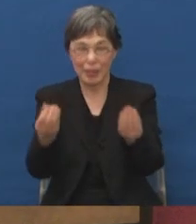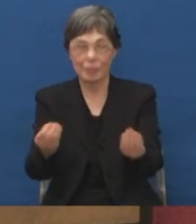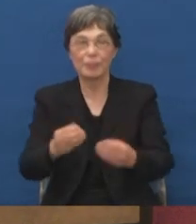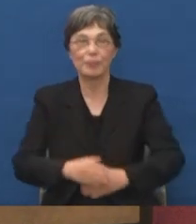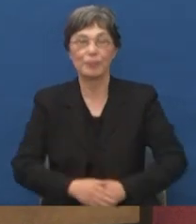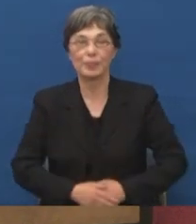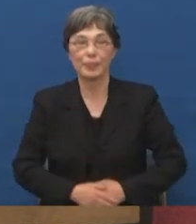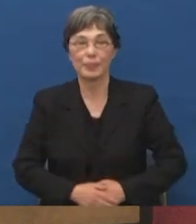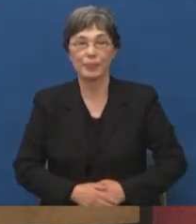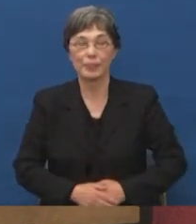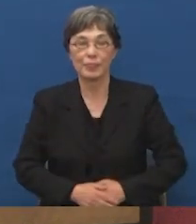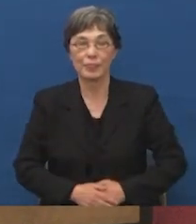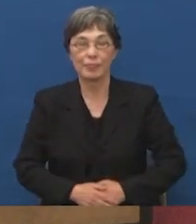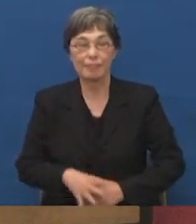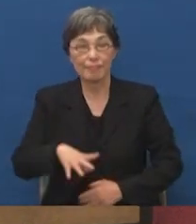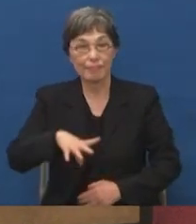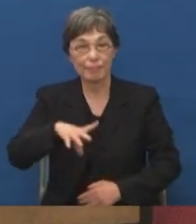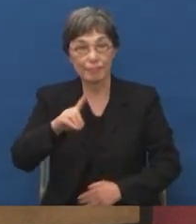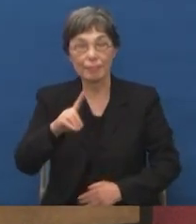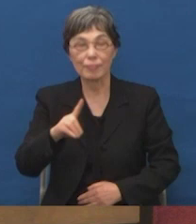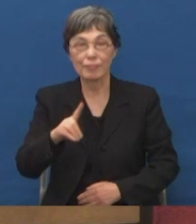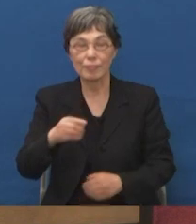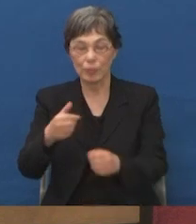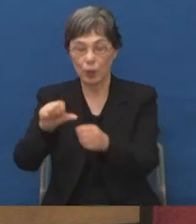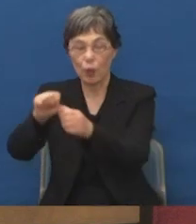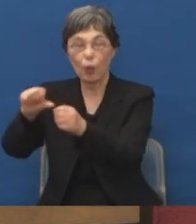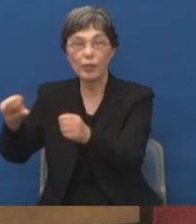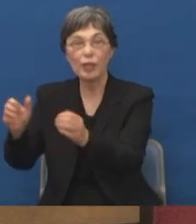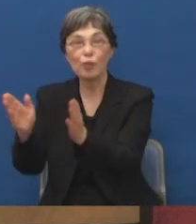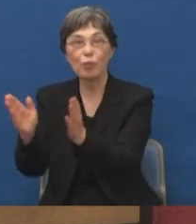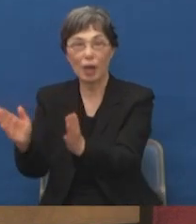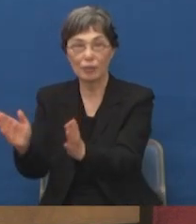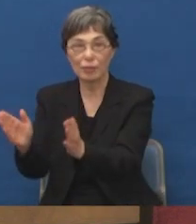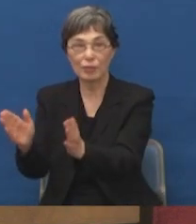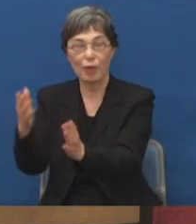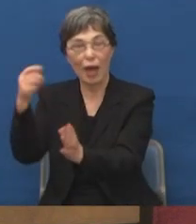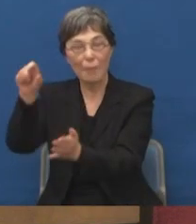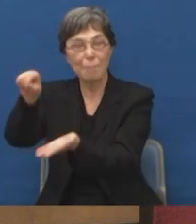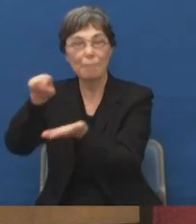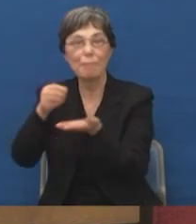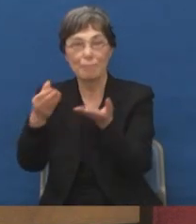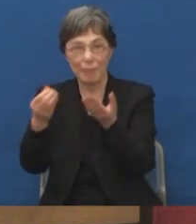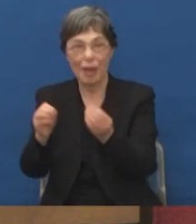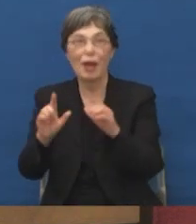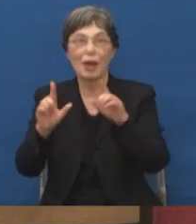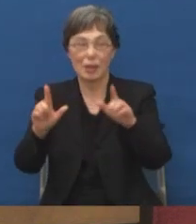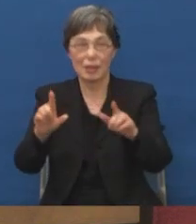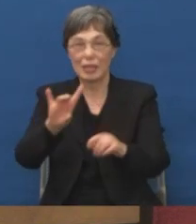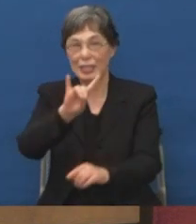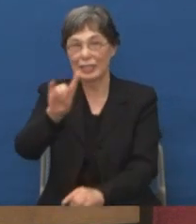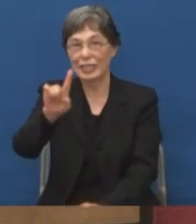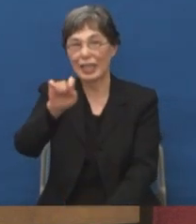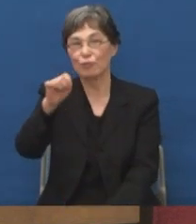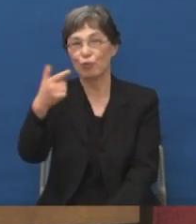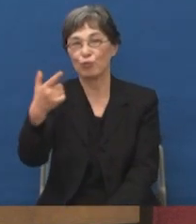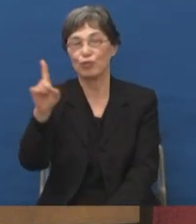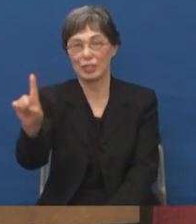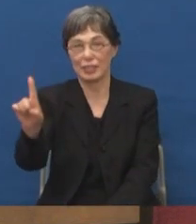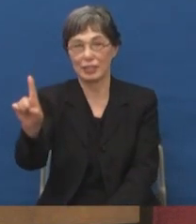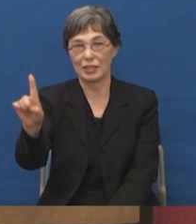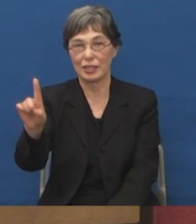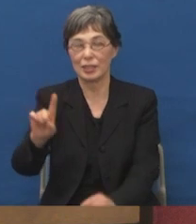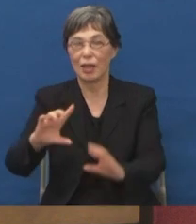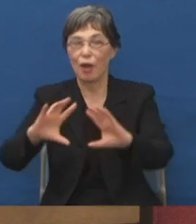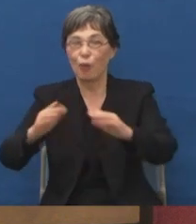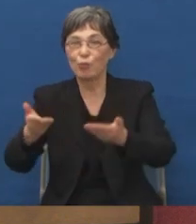ります。はじめに、令和5年度分の議案について申し上げます。議第161号、国